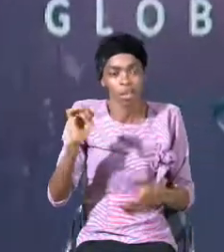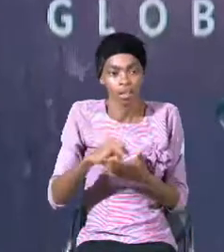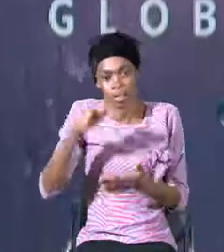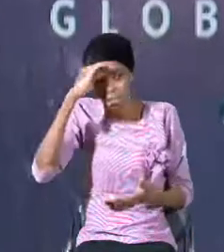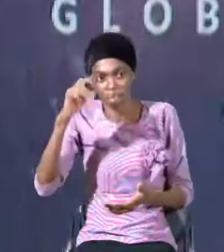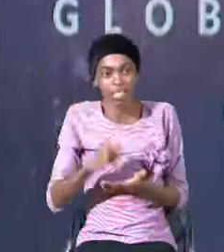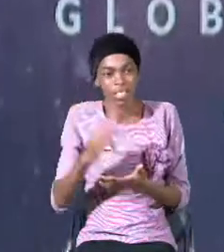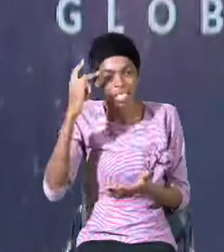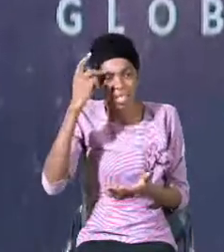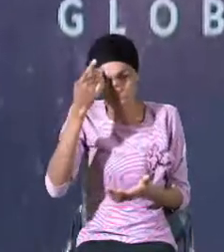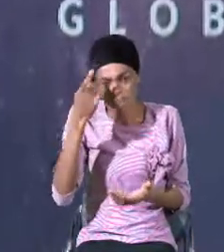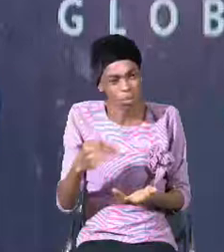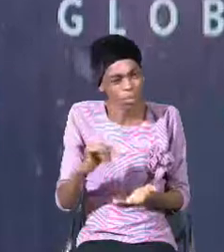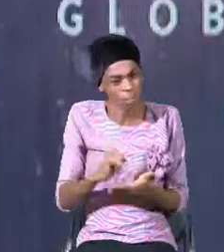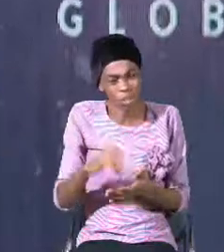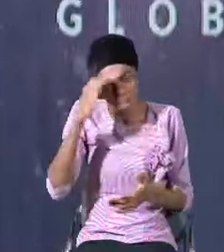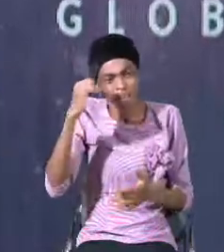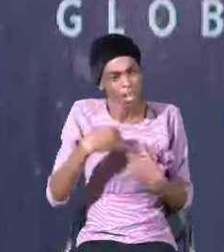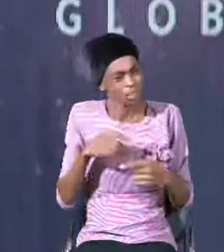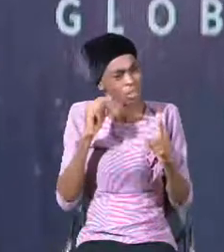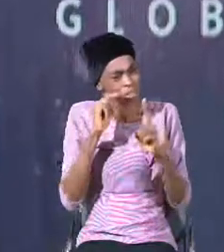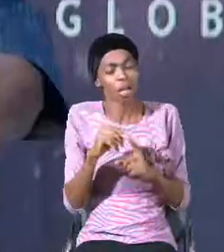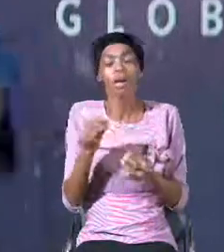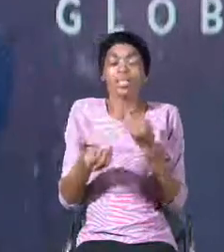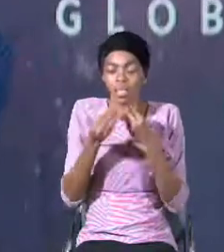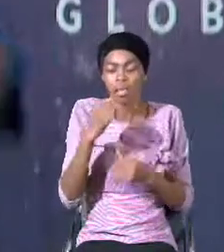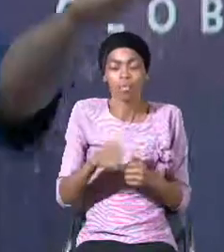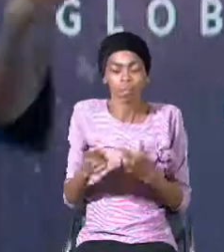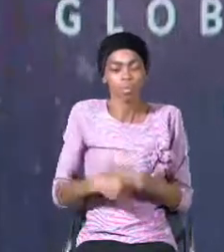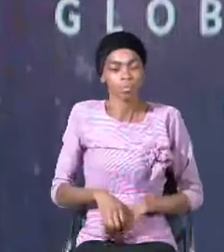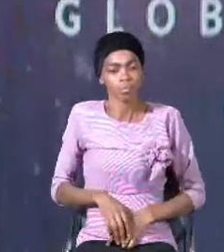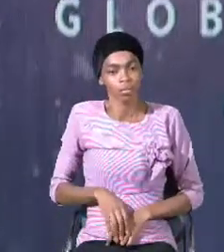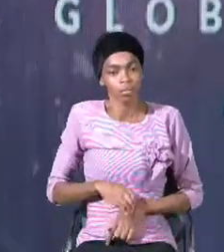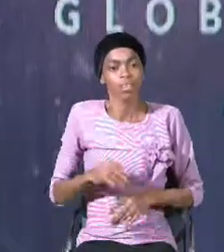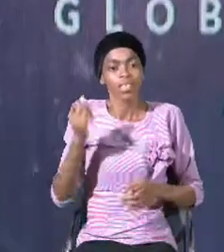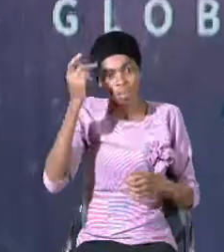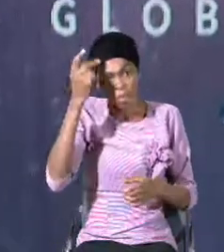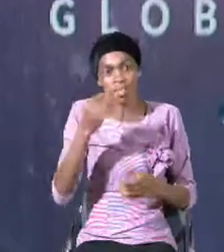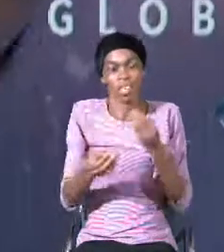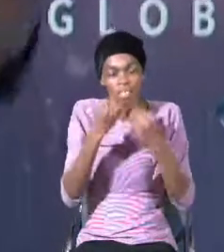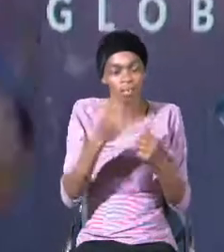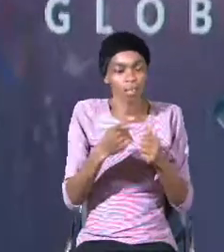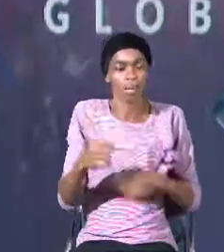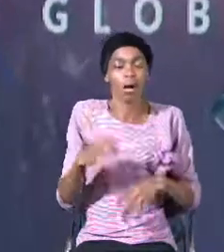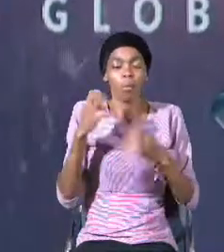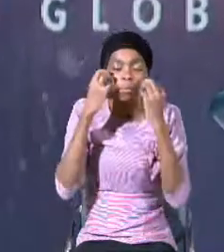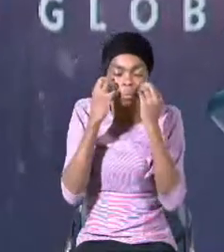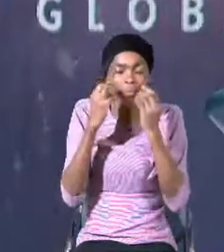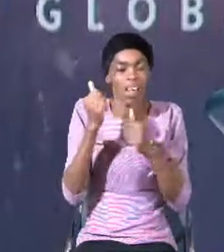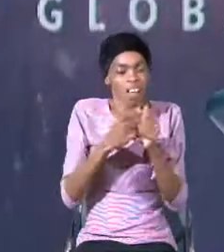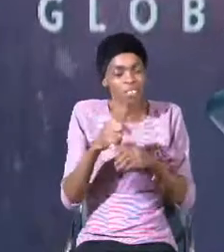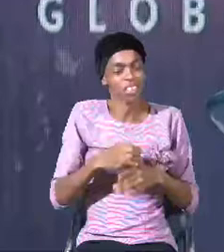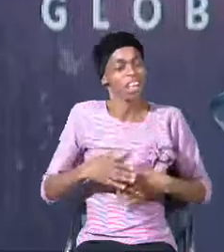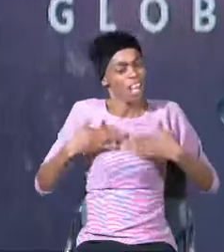avait une telle intention. Il avait cet objectif. Manger tous les jours. Être sensueux. Jouir la vie